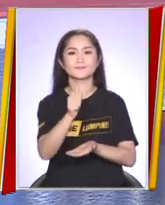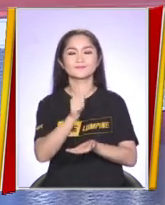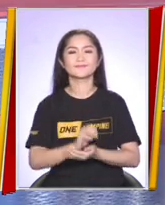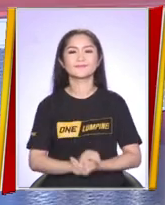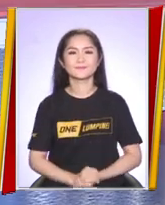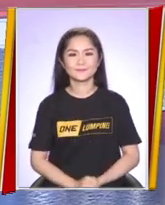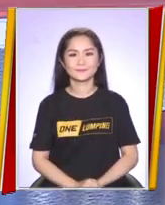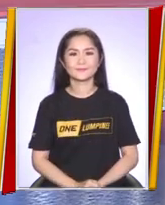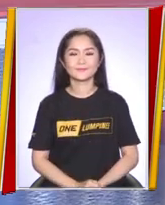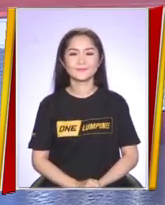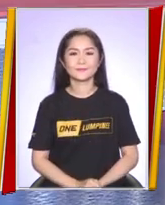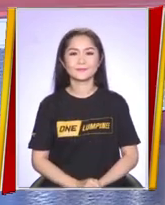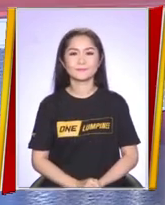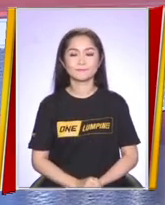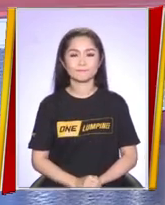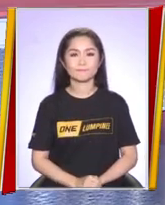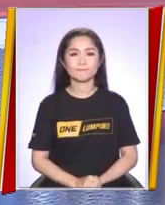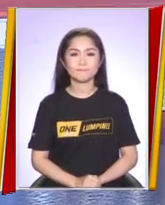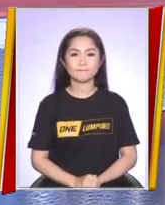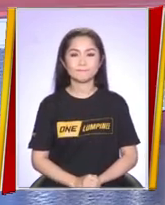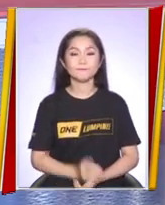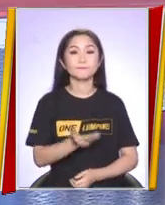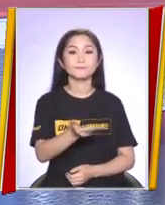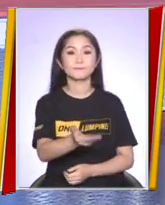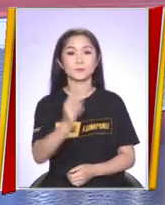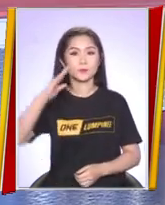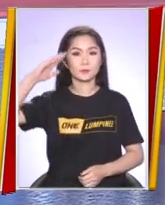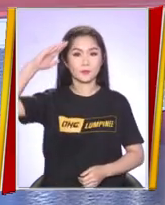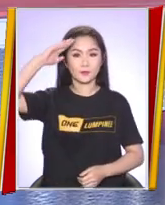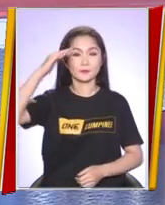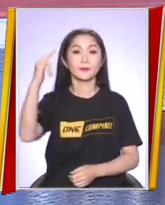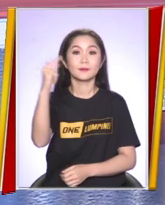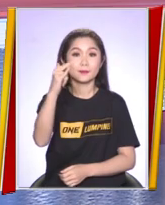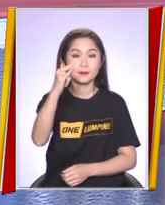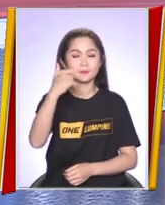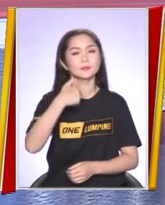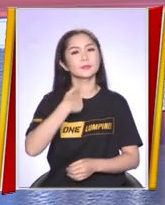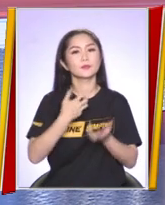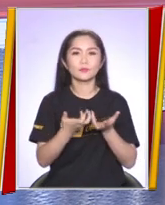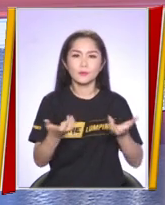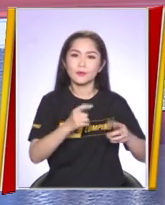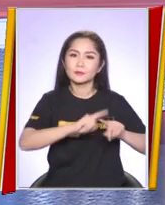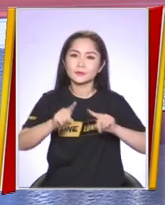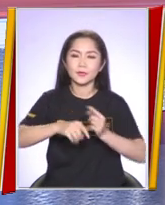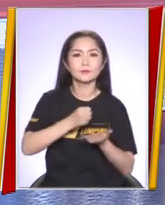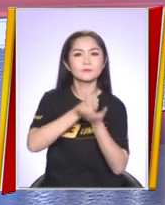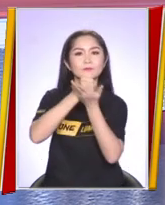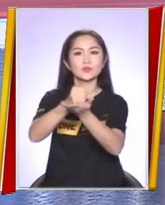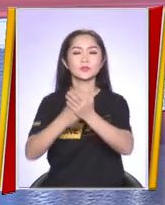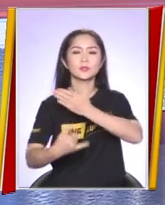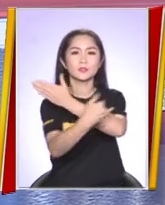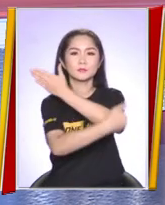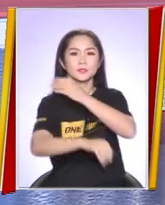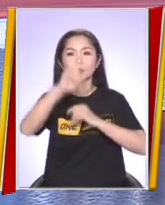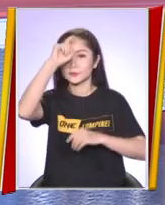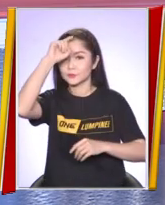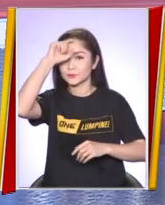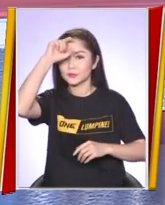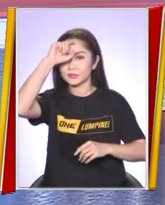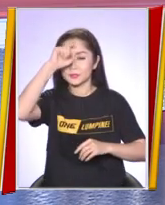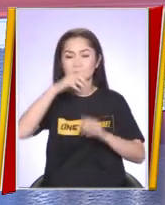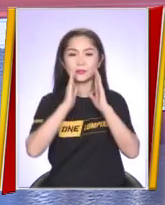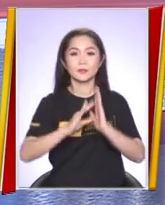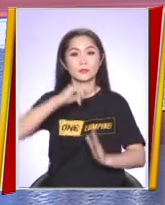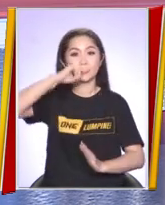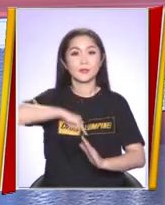ส่วนอีกหนึ่งเรื่องคุณผู้ชมครับทางกองทัพอากาศนำสิ่งของพระราชทานไปช่วยเหลือชาวตุรกีนะครับที่ประสบแผ่นดินไหวพร้อมกับรับคนไทยกลับมา13